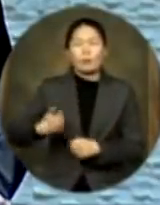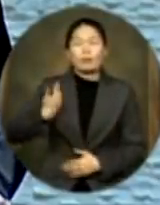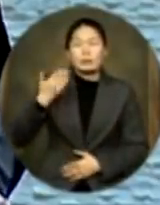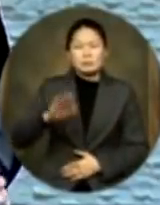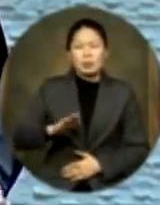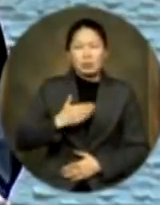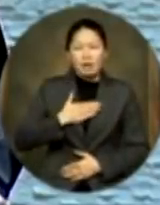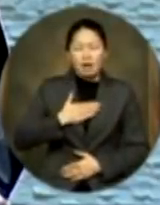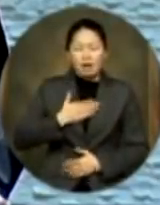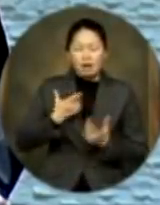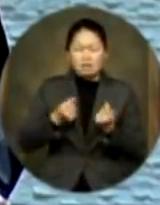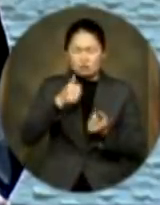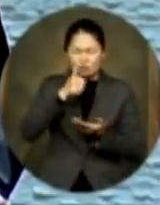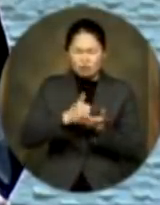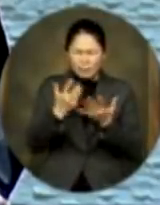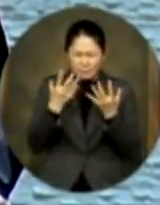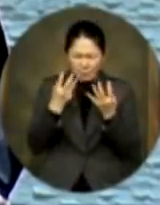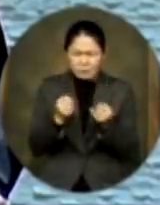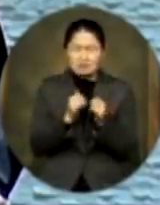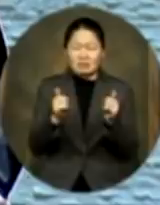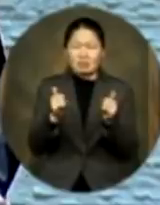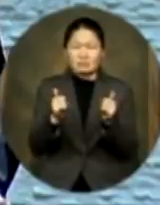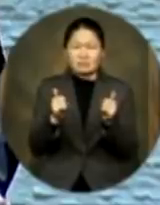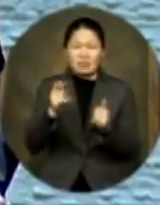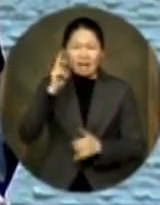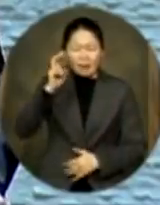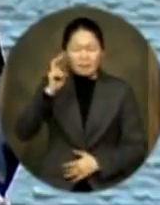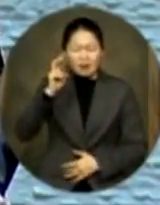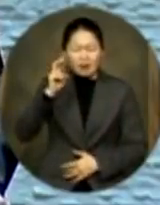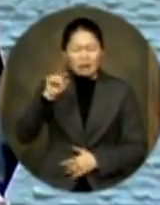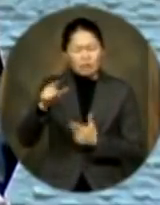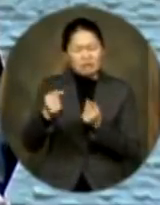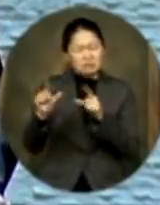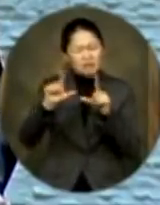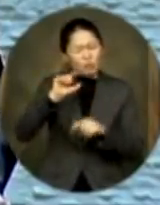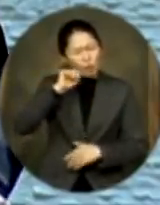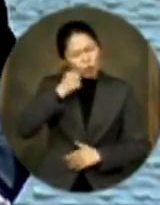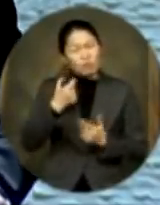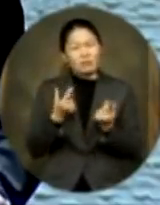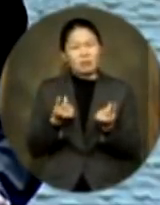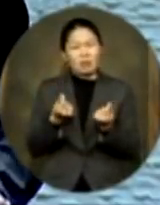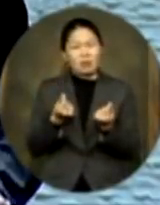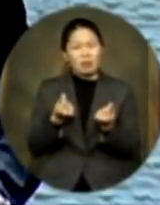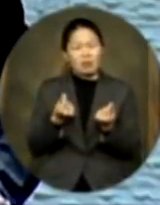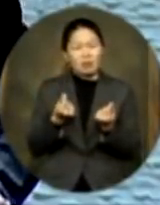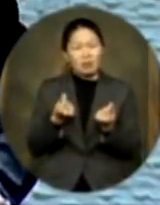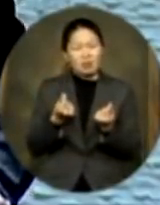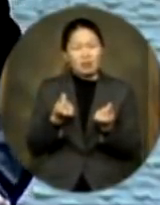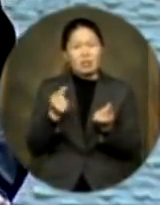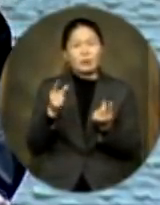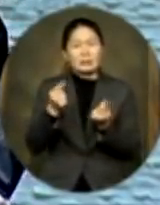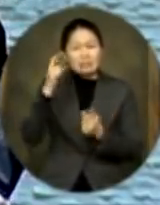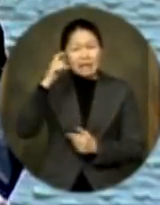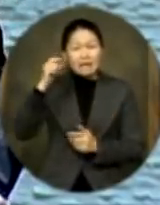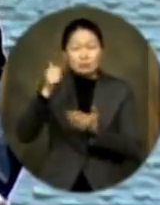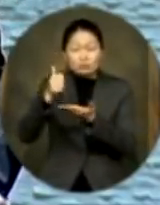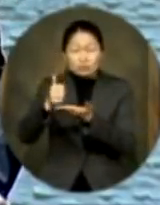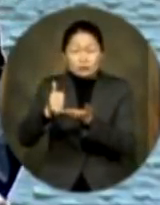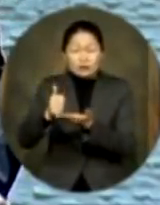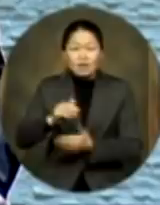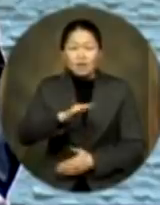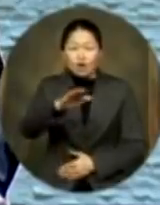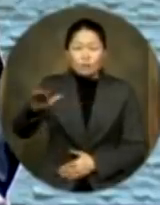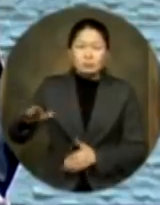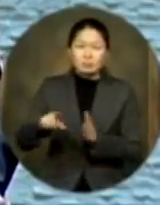나같이 죄가 많은 사람은 아마 그건 어려울 거에요 이런 붙들 오늘 여러분의 믿음을